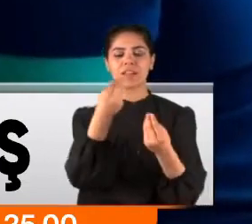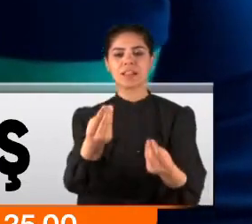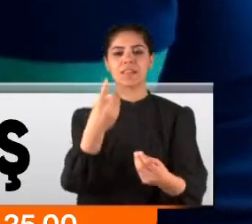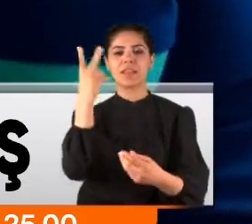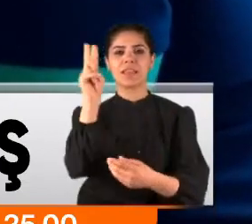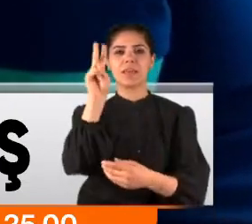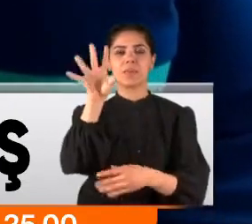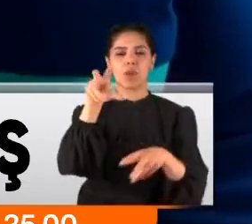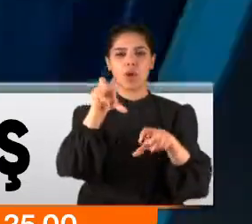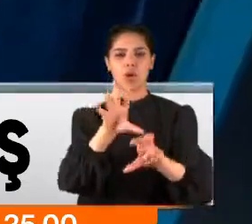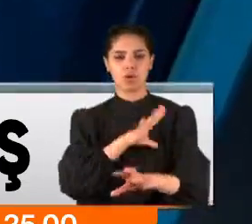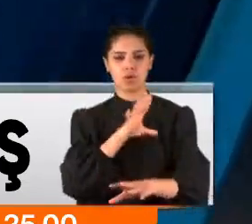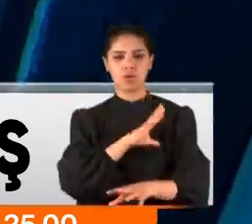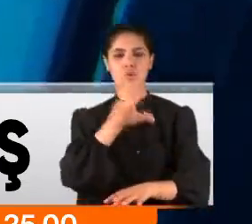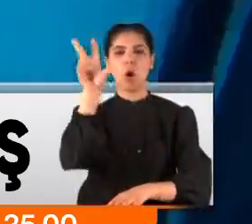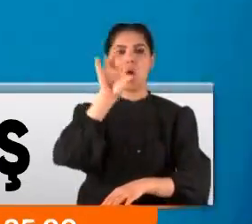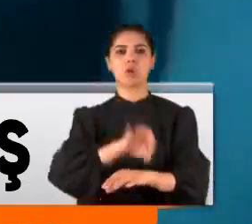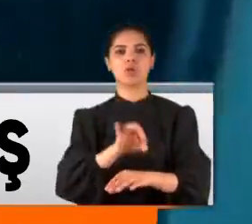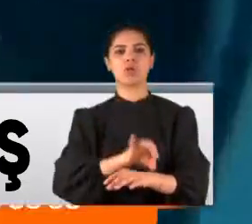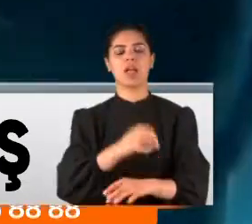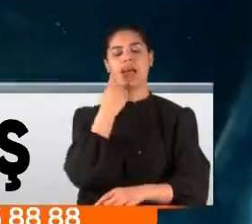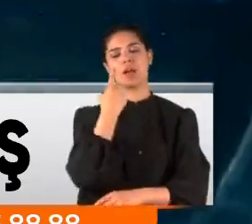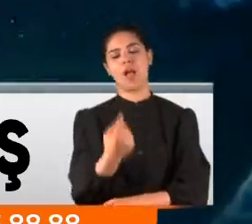koltuğa sahip. Yolculuksa 30 dakika sürüyor.